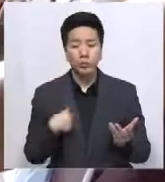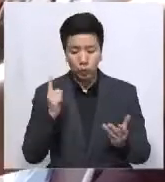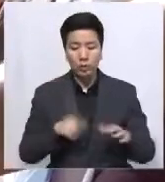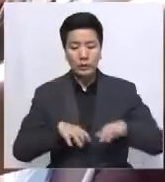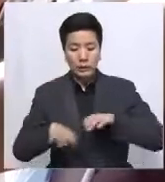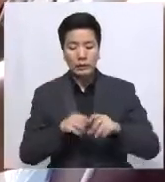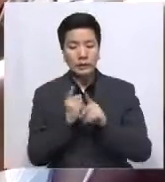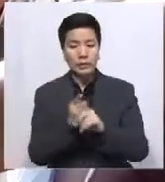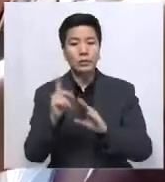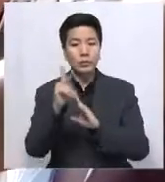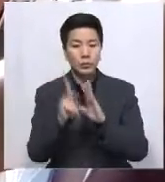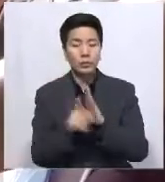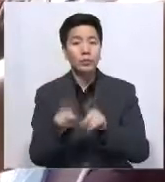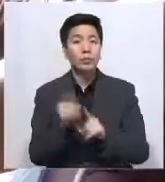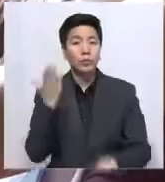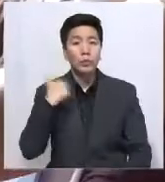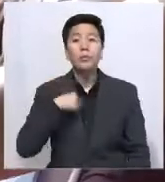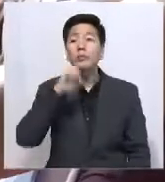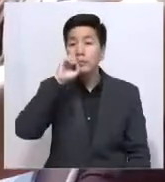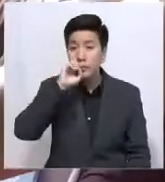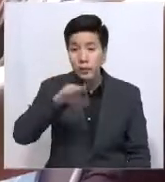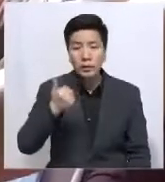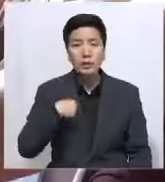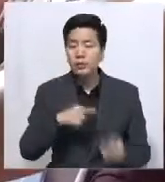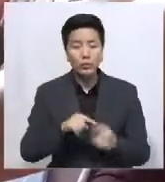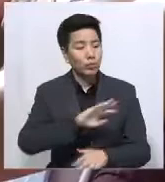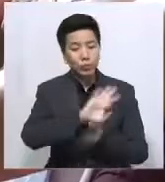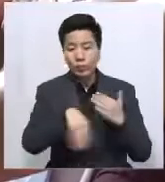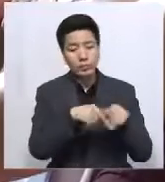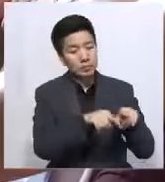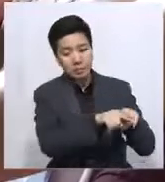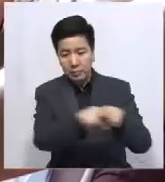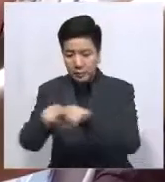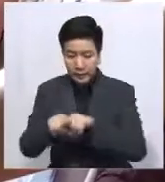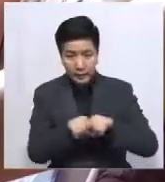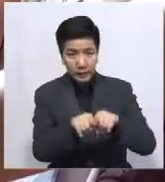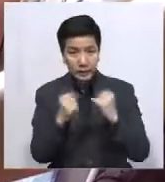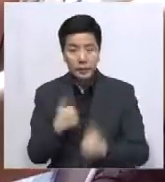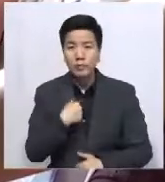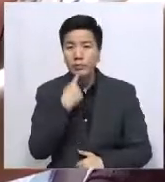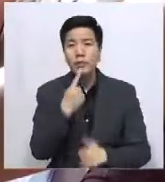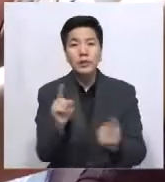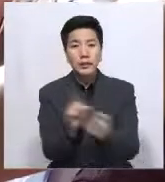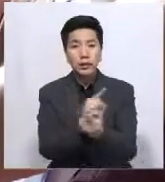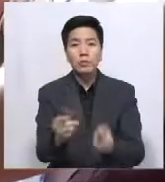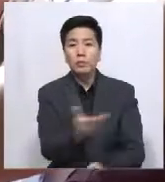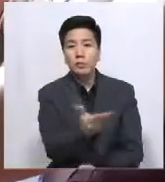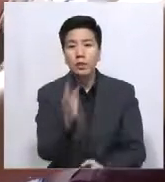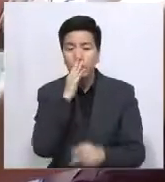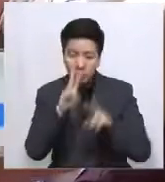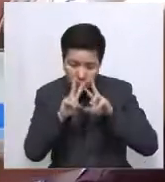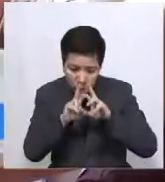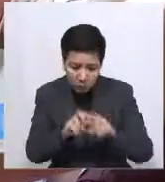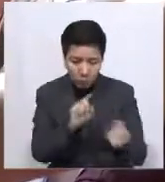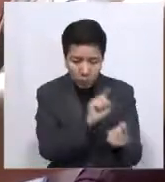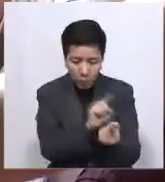นินการตามกฎหมายเหมือนที่ผมเคยเรียนแล้วว่าไม่ละเว้นนะครับอยากจะเรียนสังคมว่ายิ่งตรวจเจอม